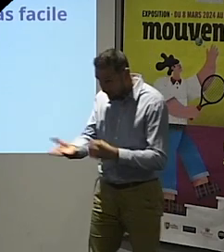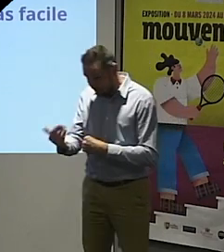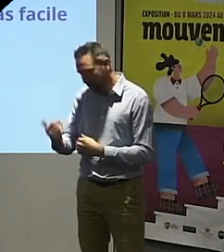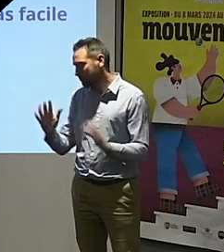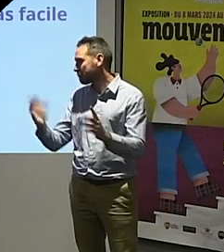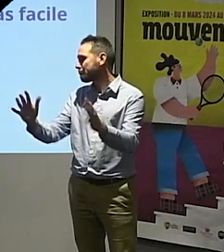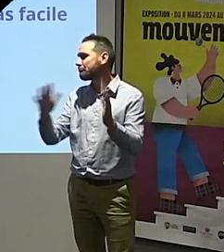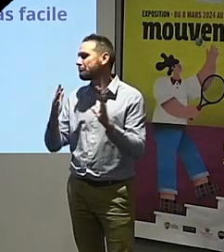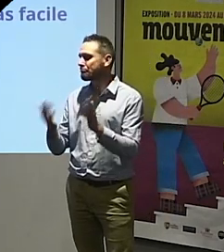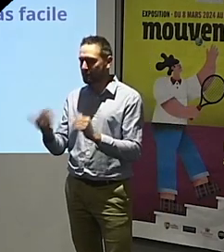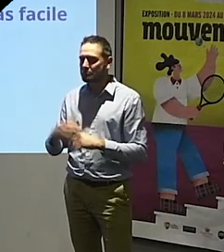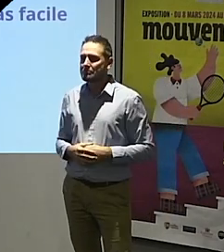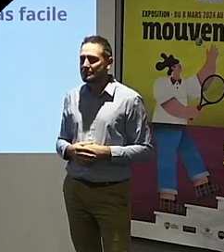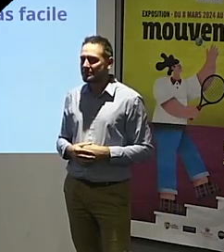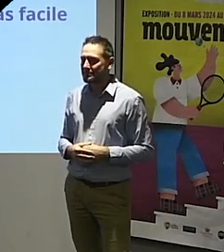Jérôme.